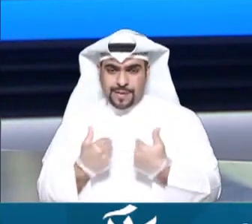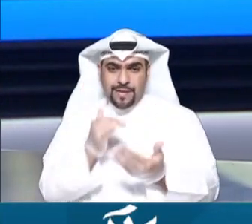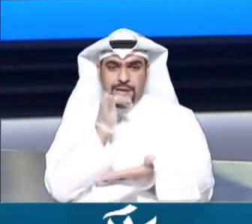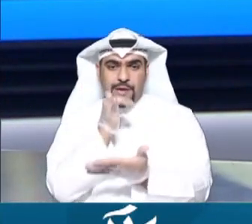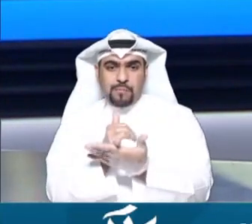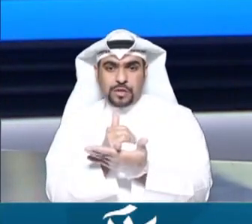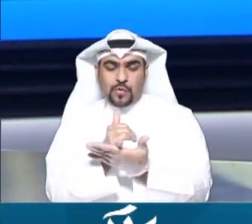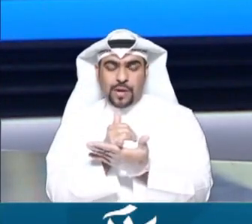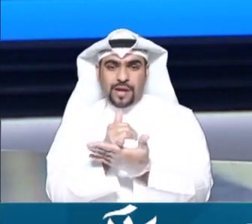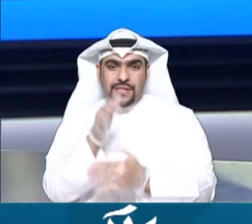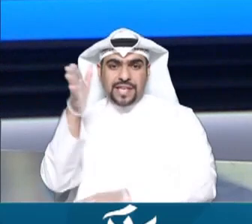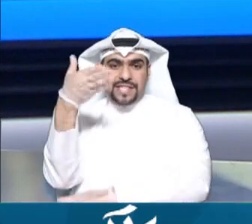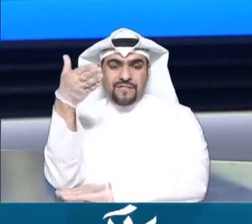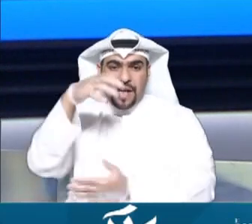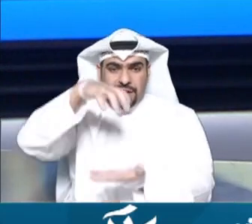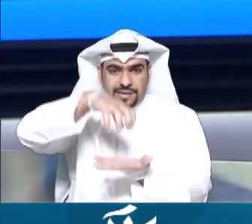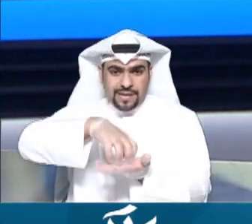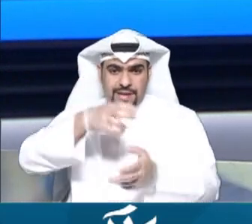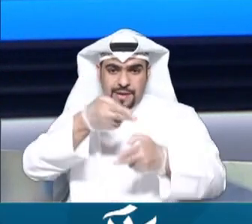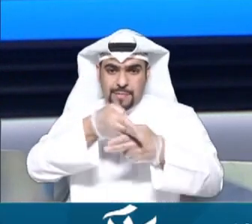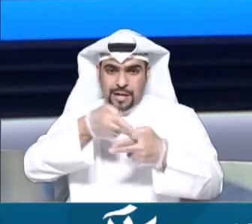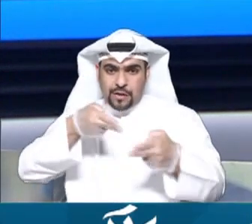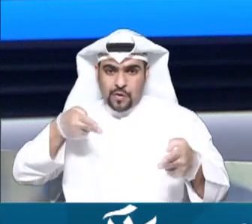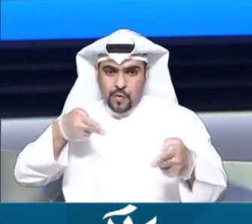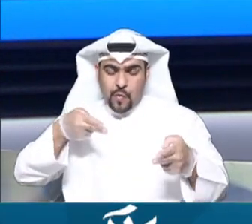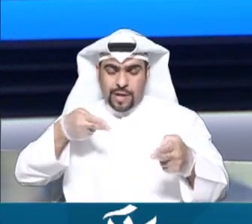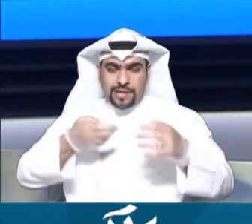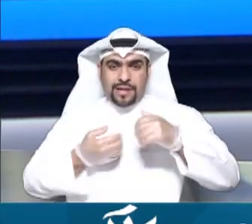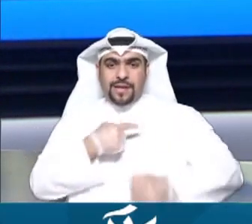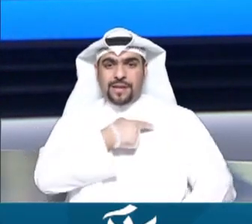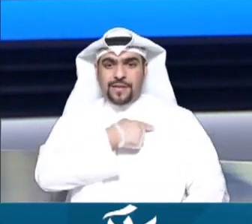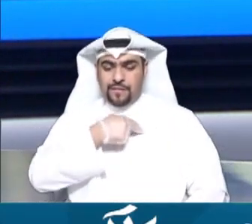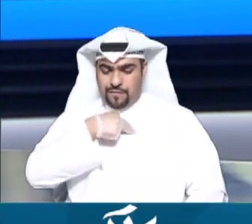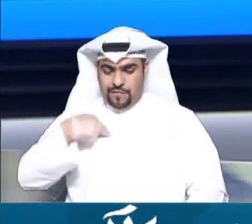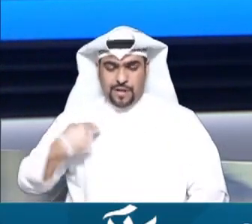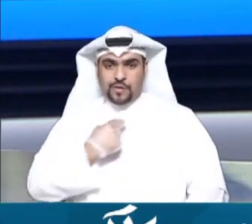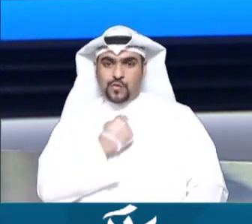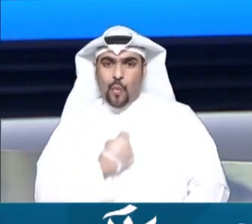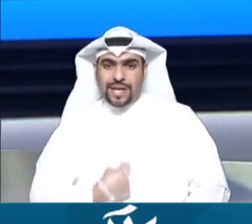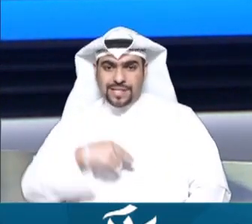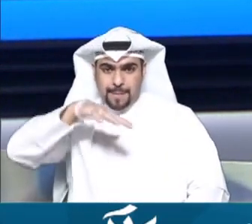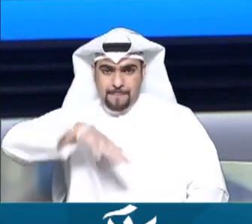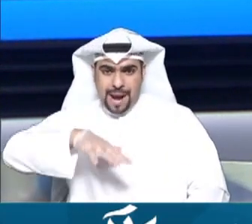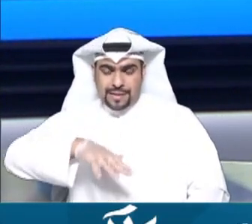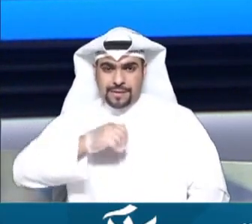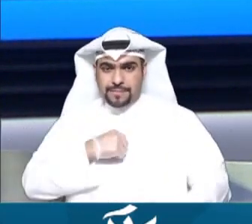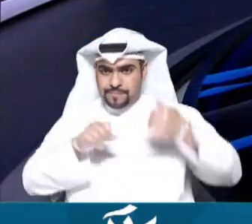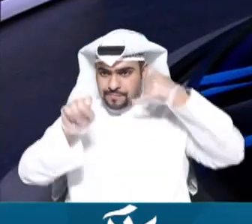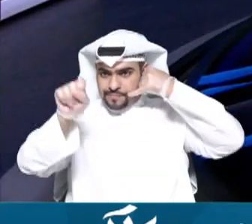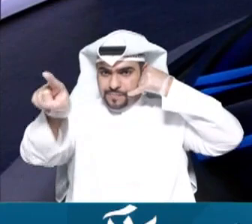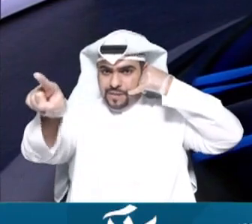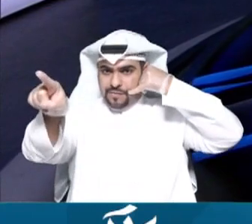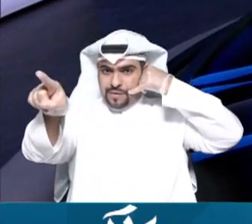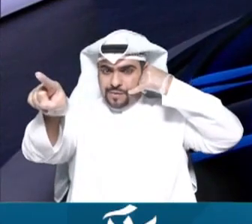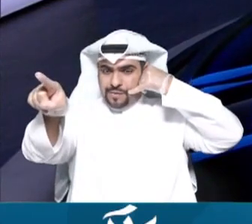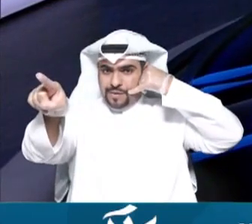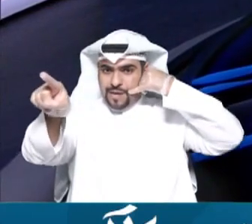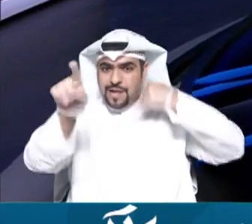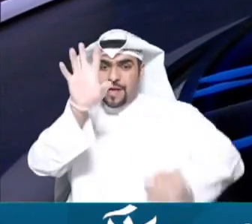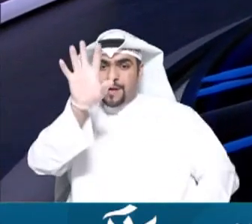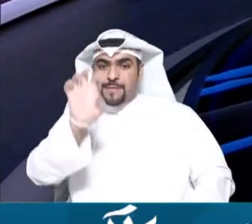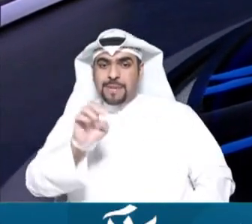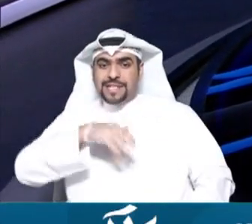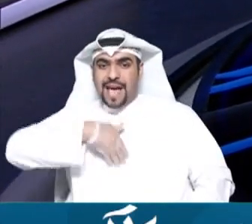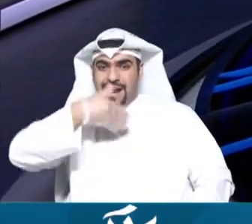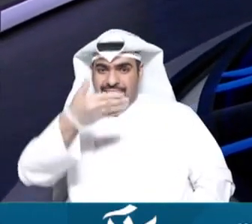والمنظمات الدولية والقنصل العام في الاتحاد السويسري السيد جمال الغنيم. مساء الخير سيد جمال. مساء